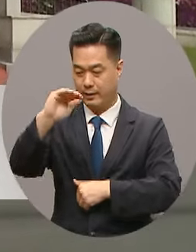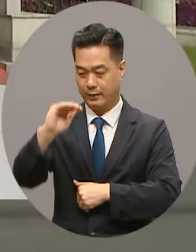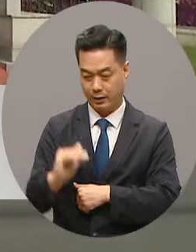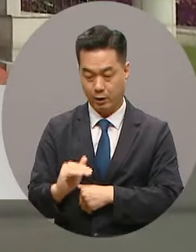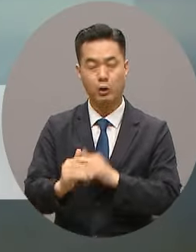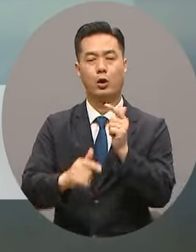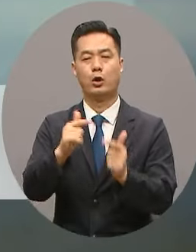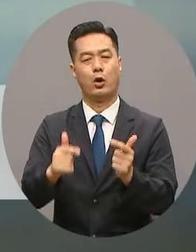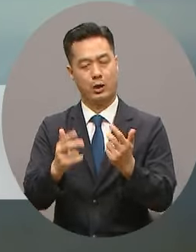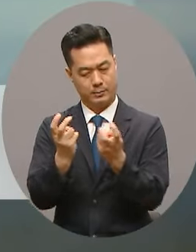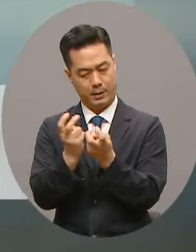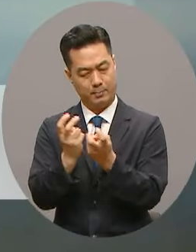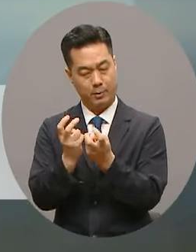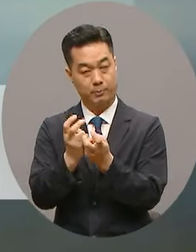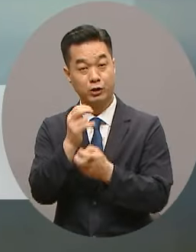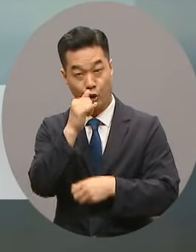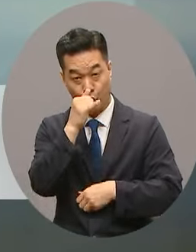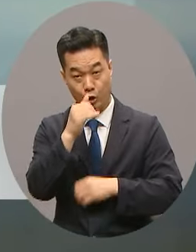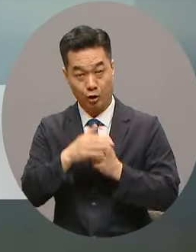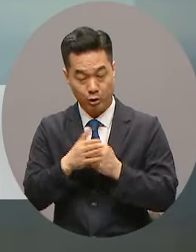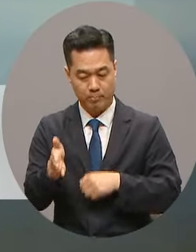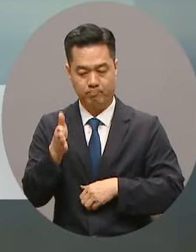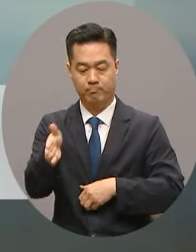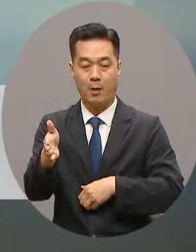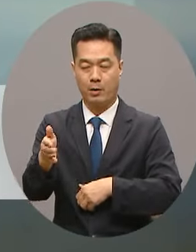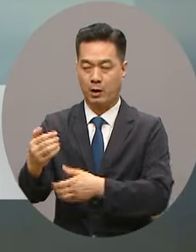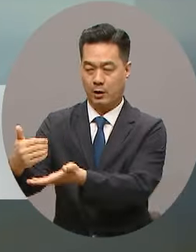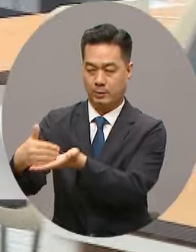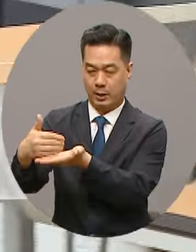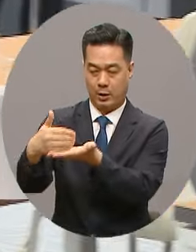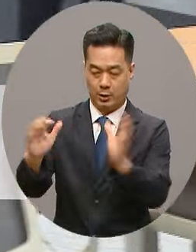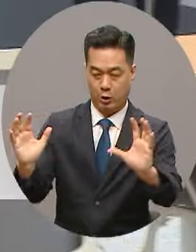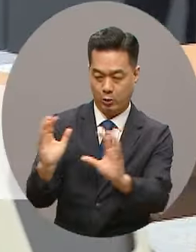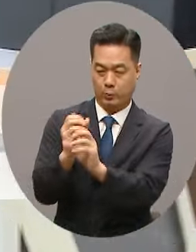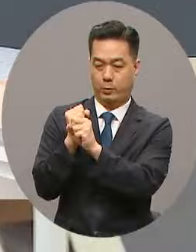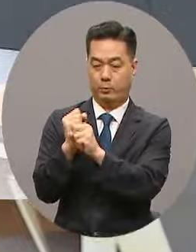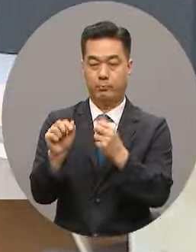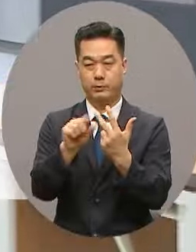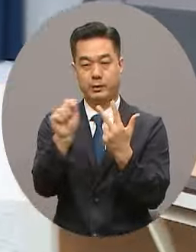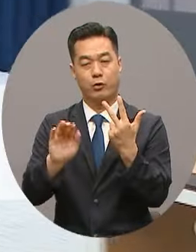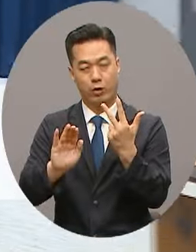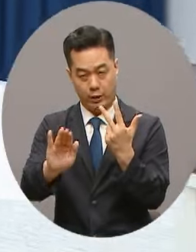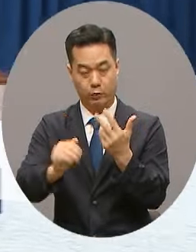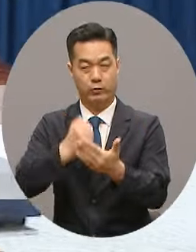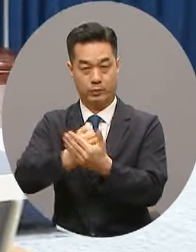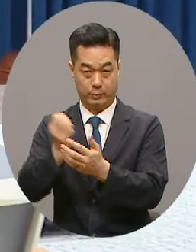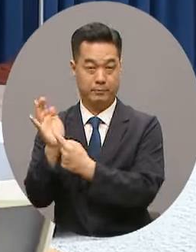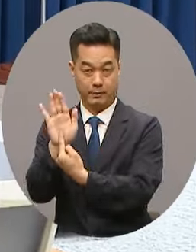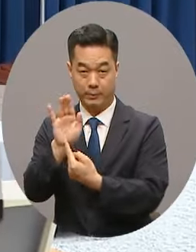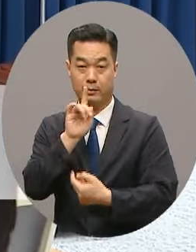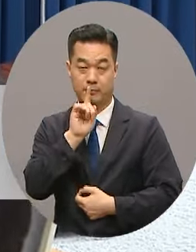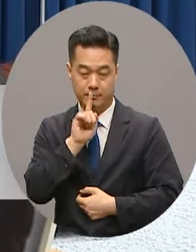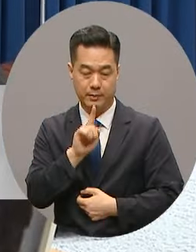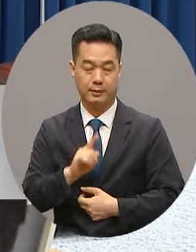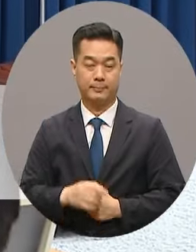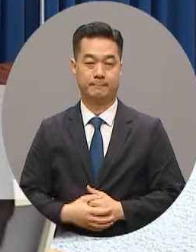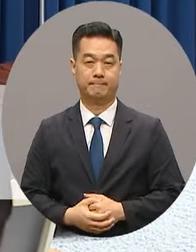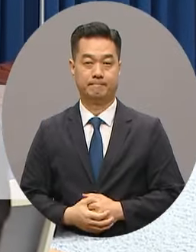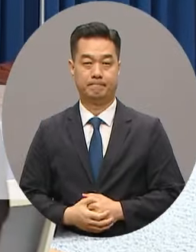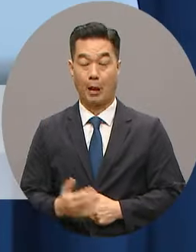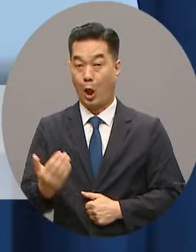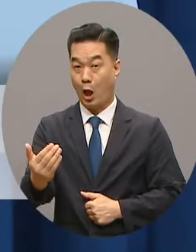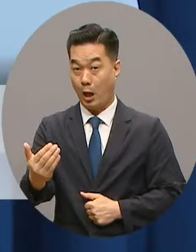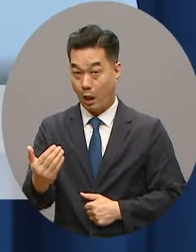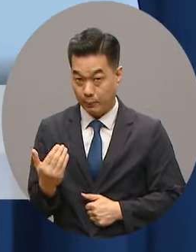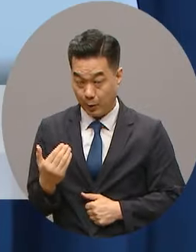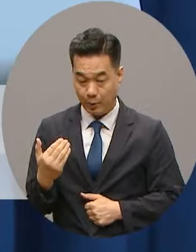가지 대안들 중 하나라면서 전문가 의견 수렴 등을 통해 7월 이후 결정할 예정이라고 설명했습니다 앞서